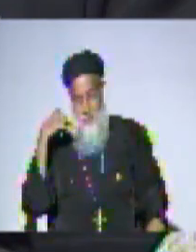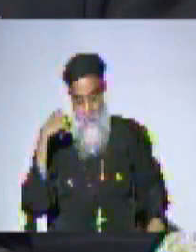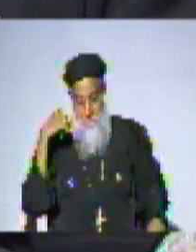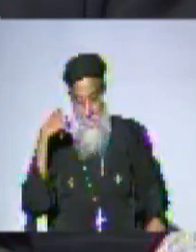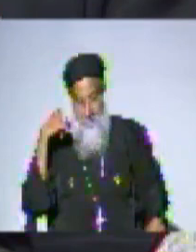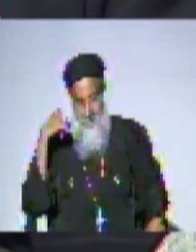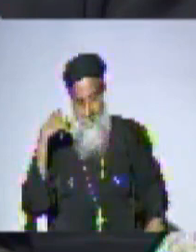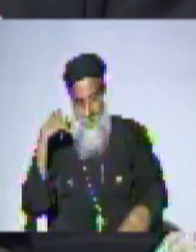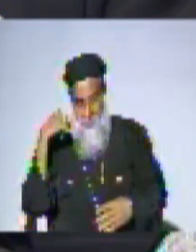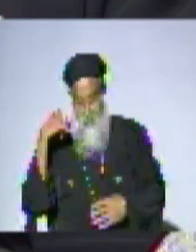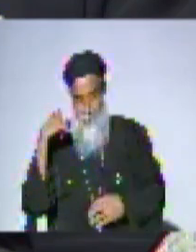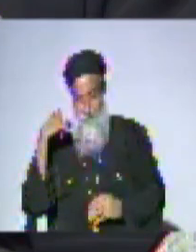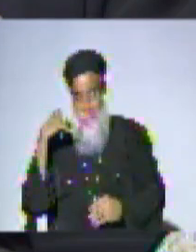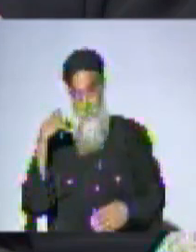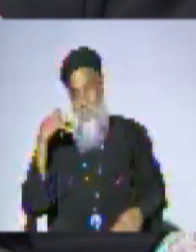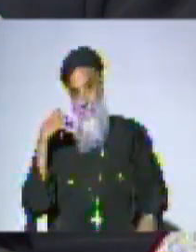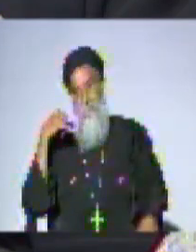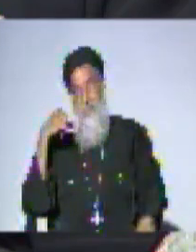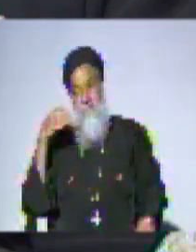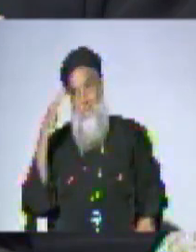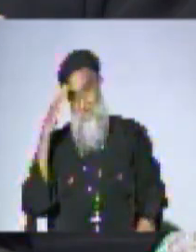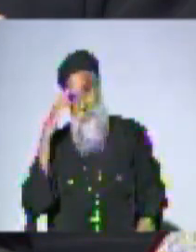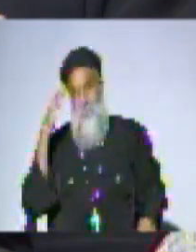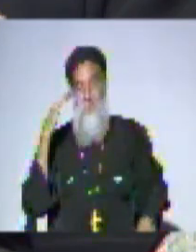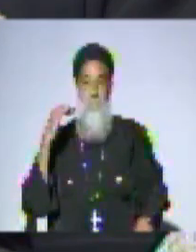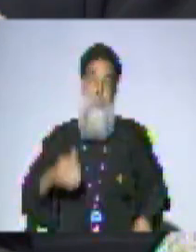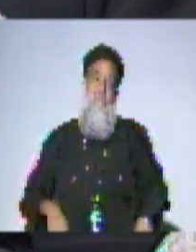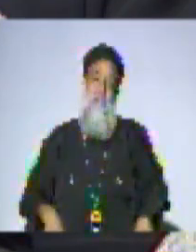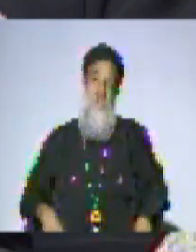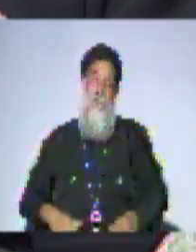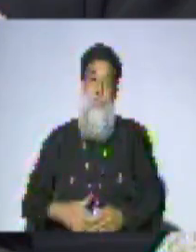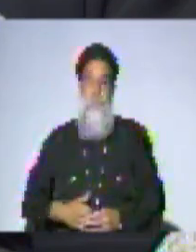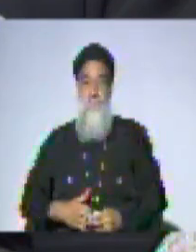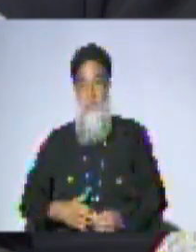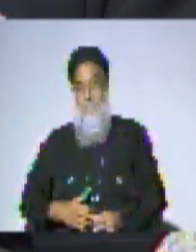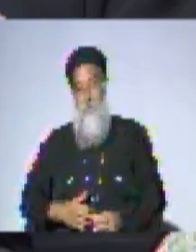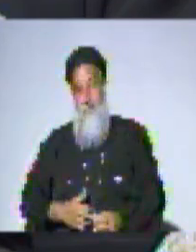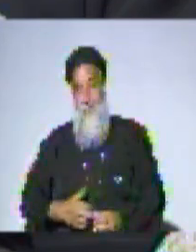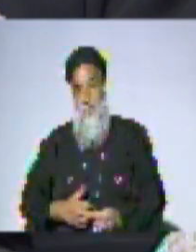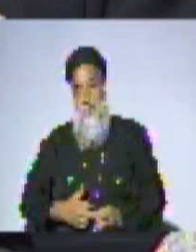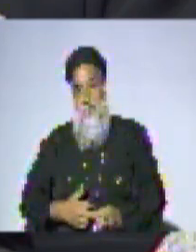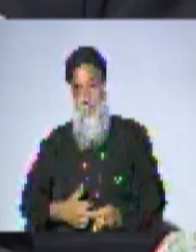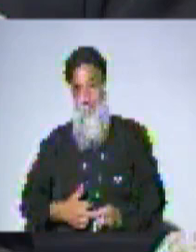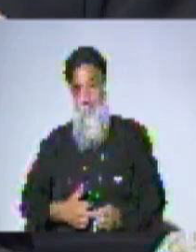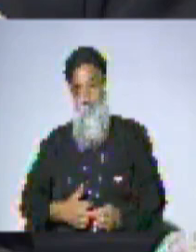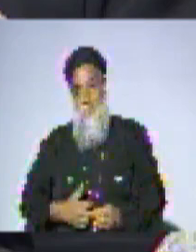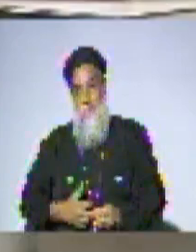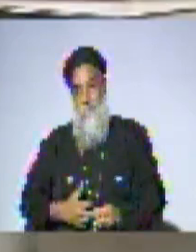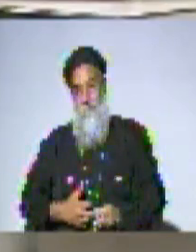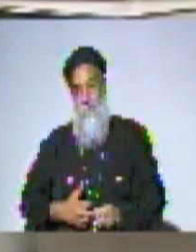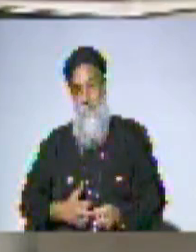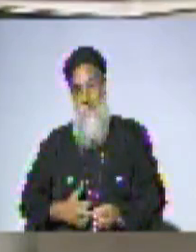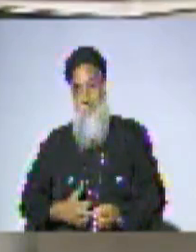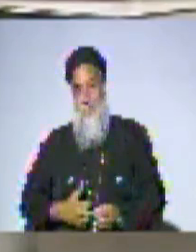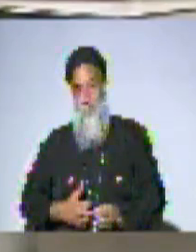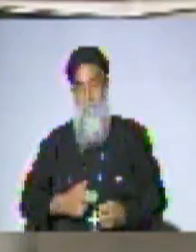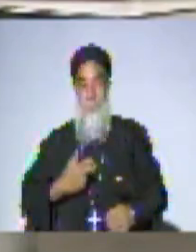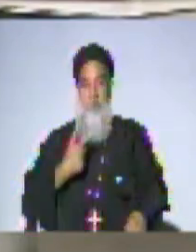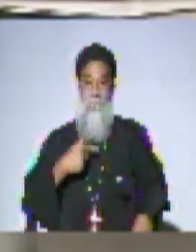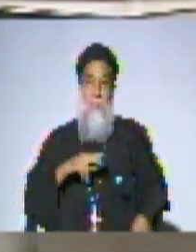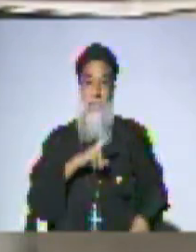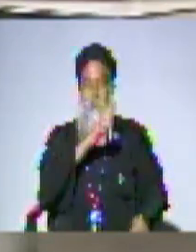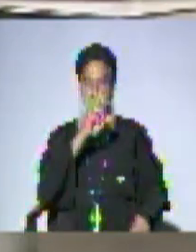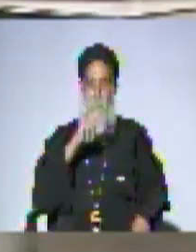ألو ألو، مساء الخير. مساء النور، أهلا بيك، اتفضل بسؤالك سيدنا. كنت حابب اسال سيدنا سؤال في العهد